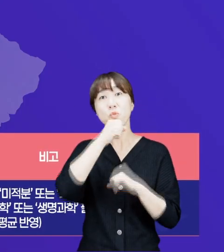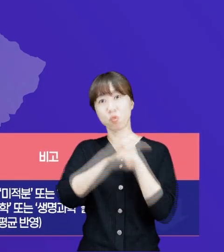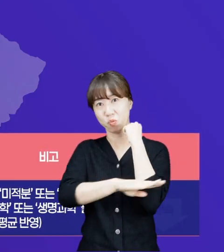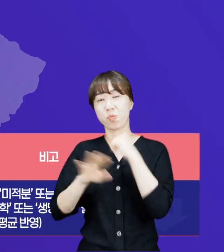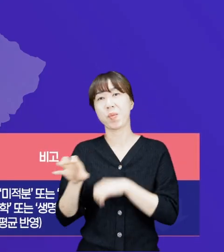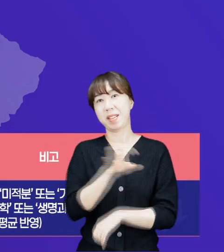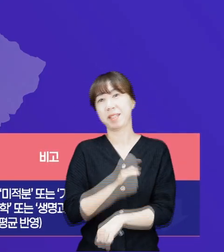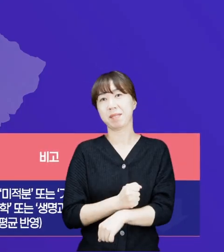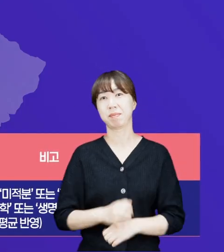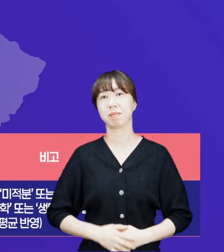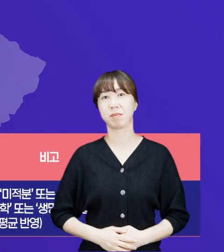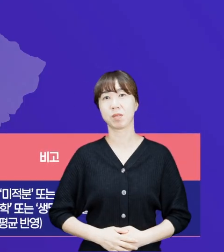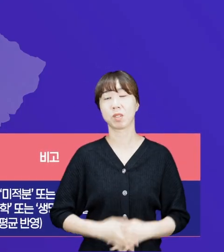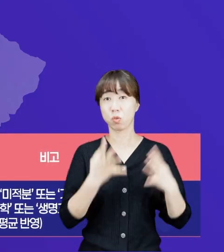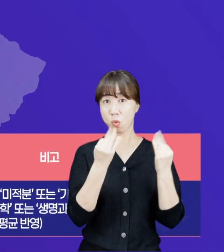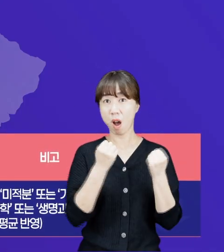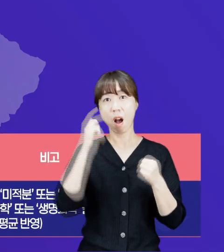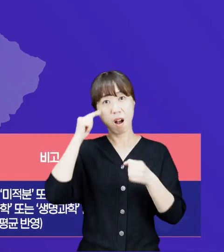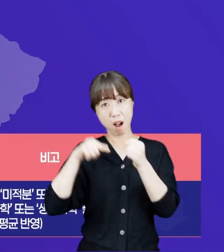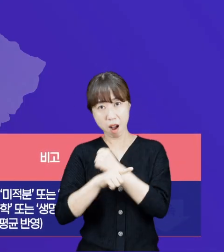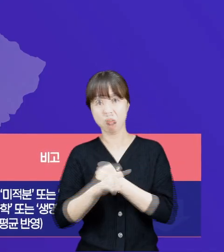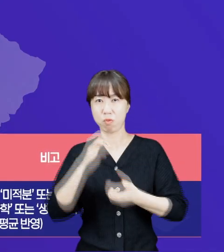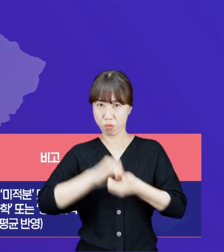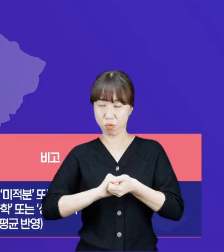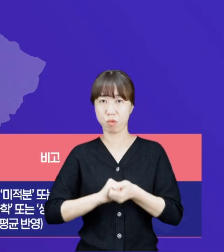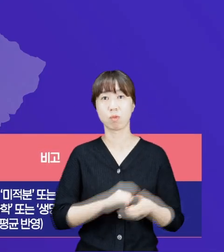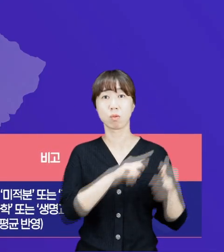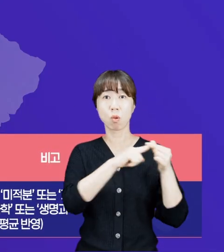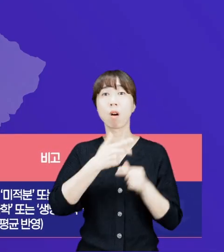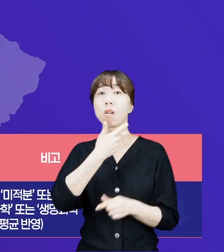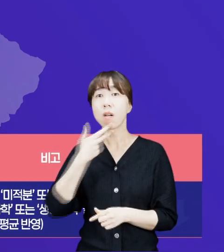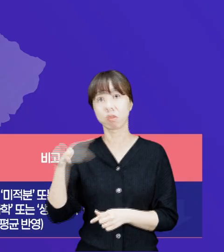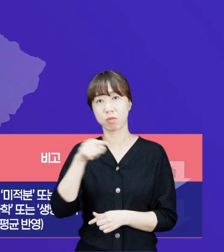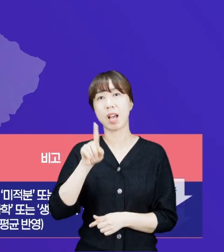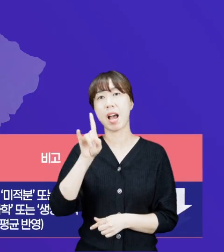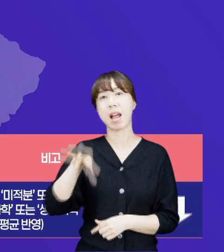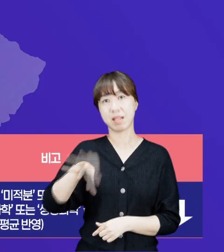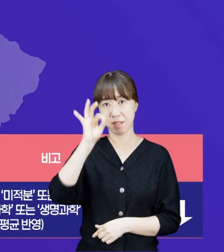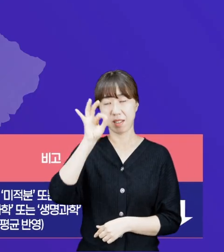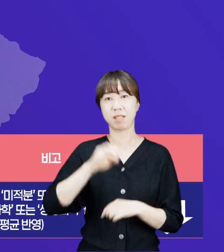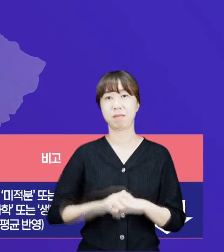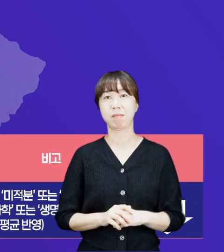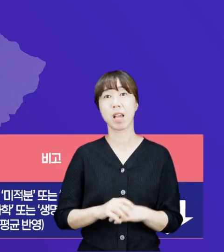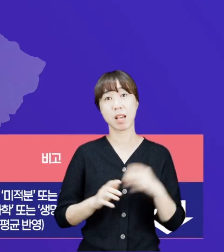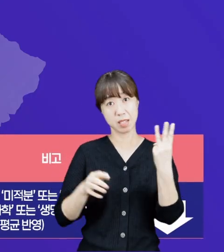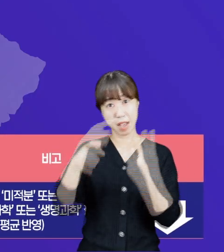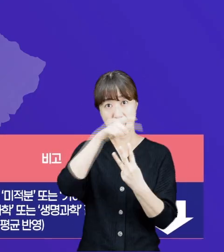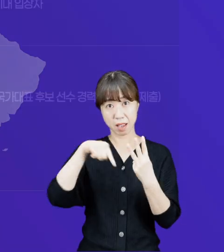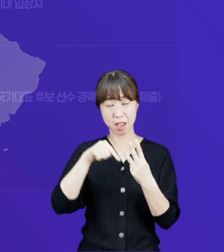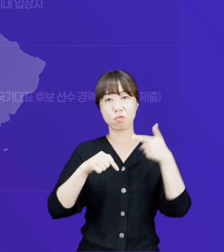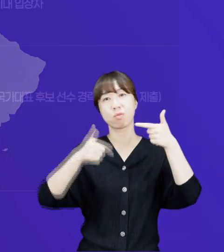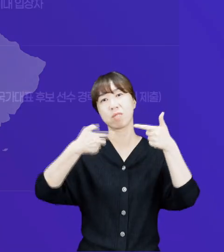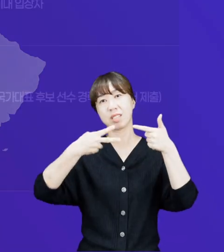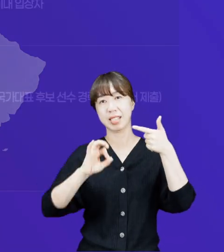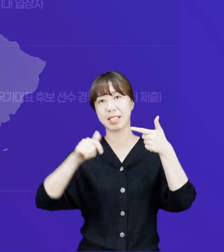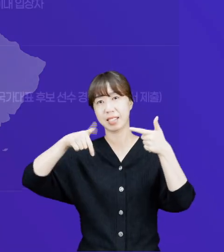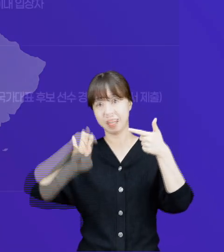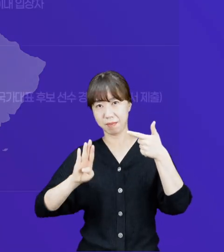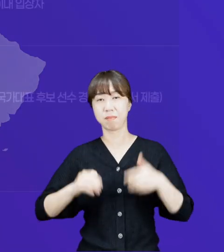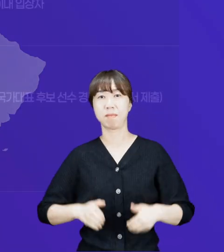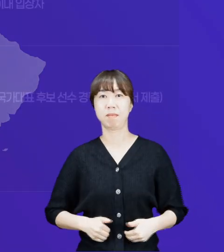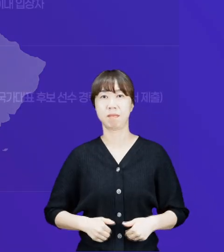과목은 필수이며 국어 영어 과목 중 한 과목을 선택하여 3개 영역 합이 6등급 이내여야 합니다. 다음은